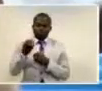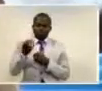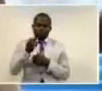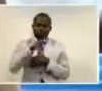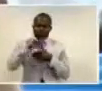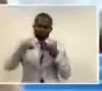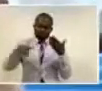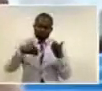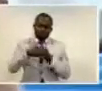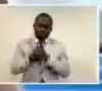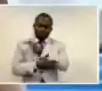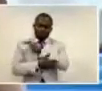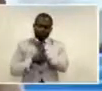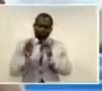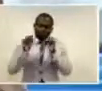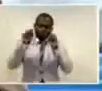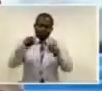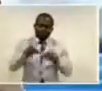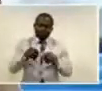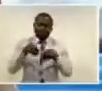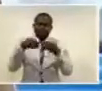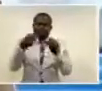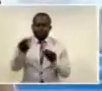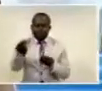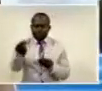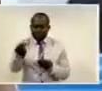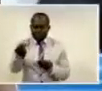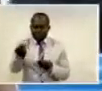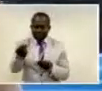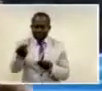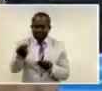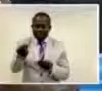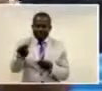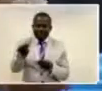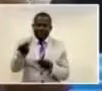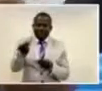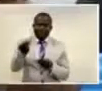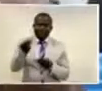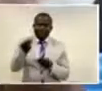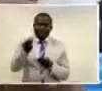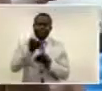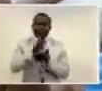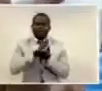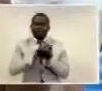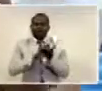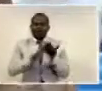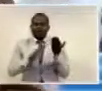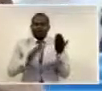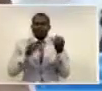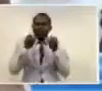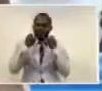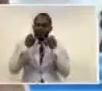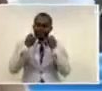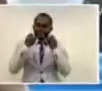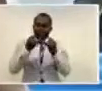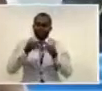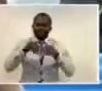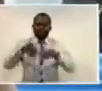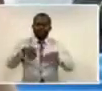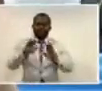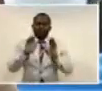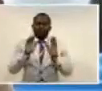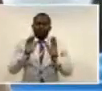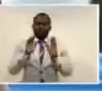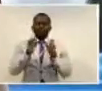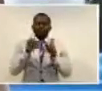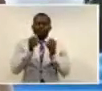amafaranga yose ngo barayiba uko tugiye no kuvuga ngo baraduha amafaranga hari rimwe batugize ngo baratwikiza ngo baduhaye ngo